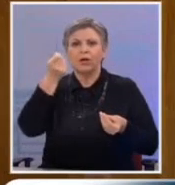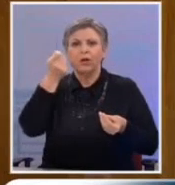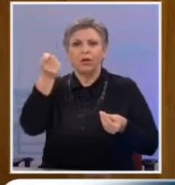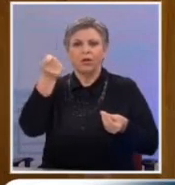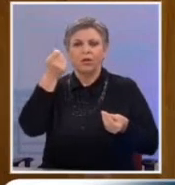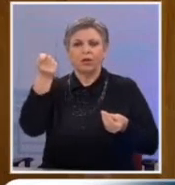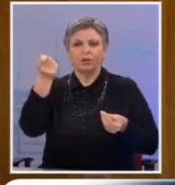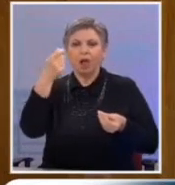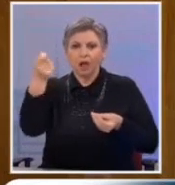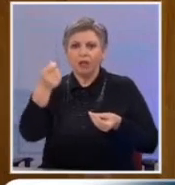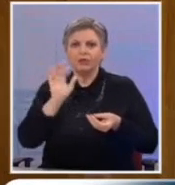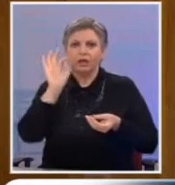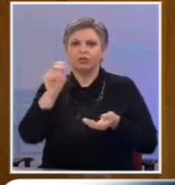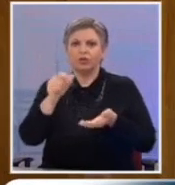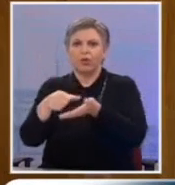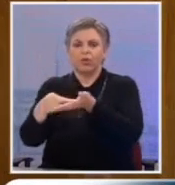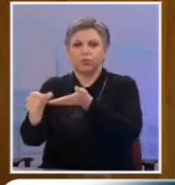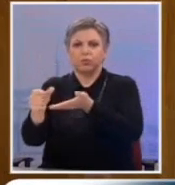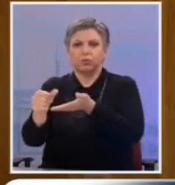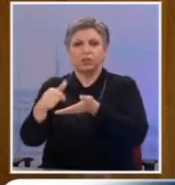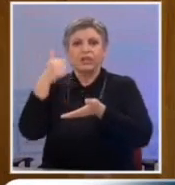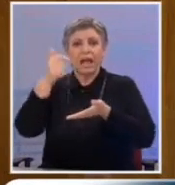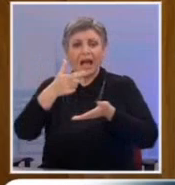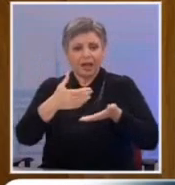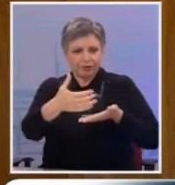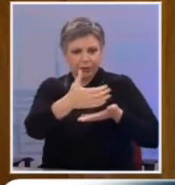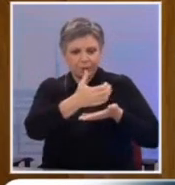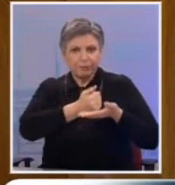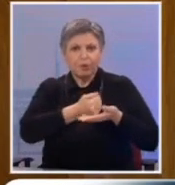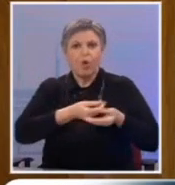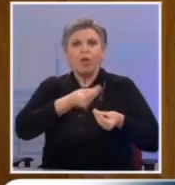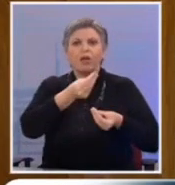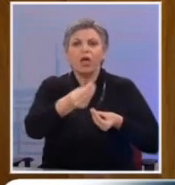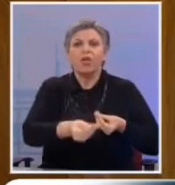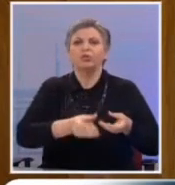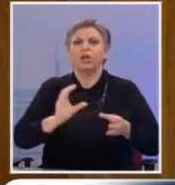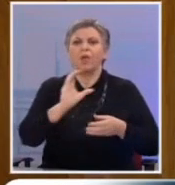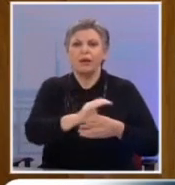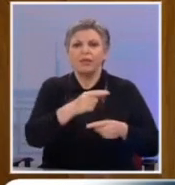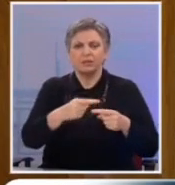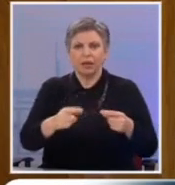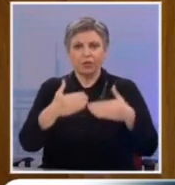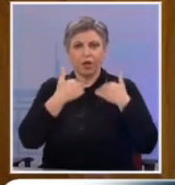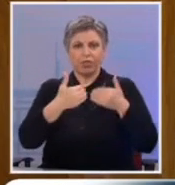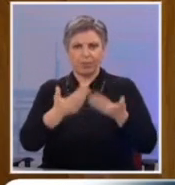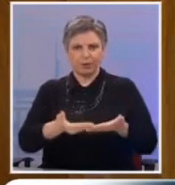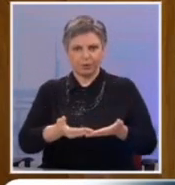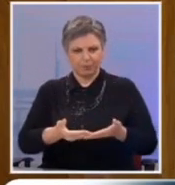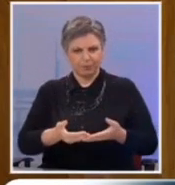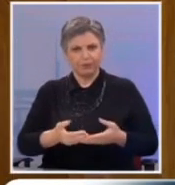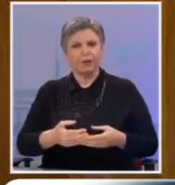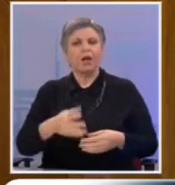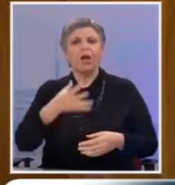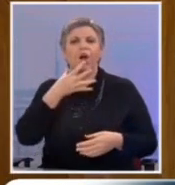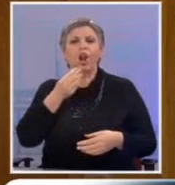έτσι ώστε δεν θα υπάρχουν πόροι για τη χρηματοδότηση των επενδύσεων. Ο δεύτερος λόγος που η κυβέρνηση δεν μπορεί είναι